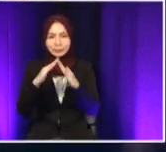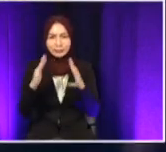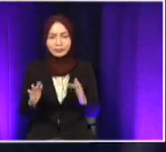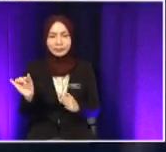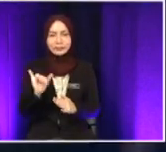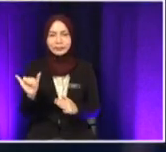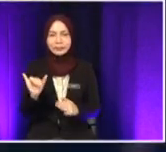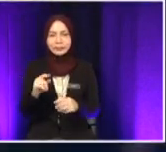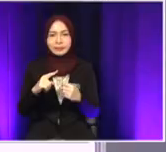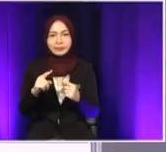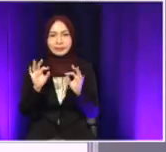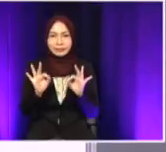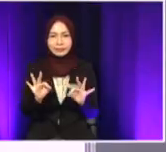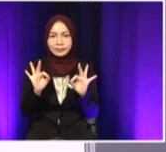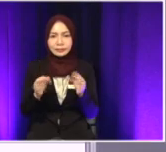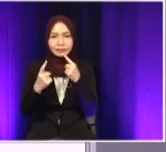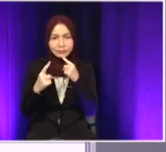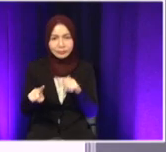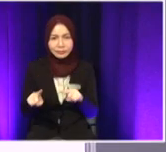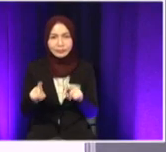kenal pasti dahulu